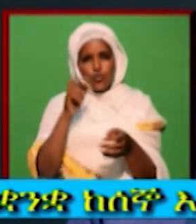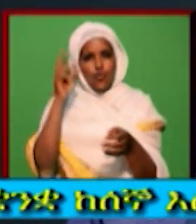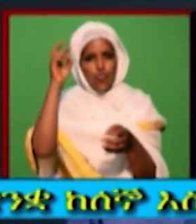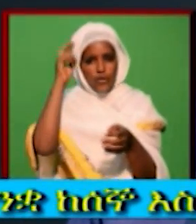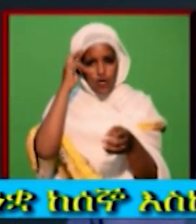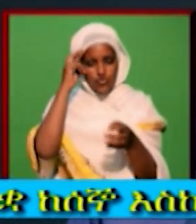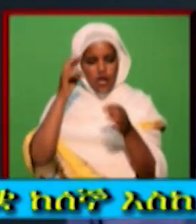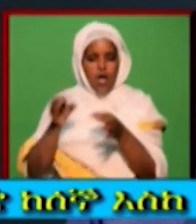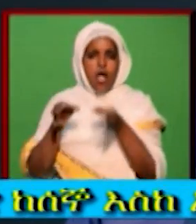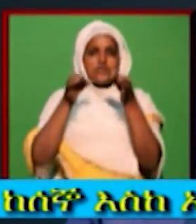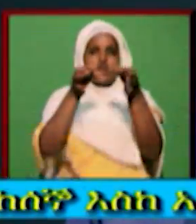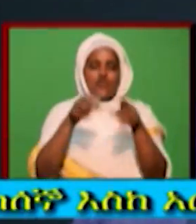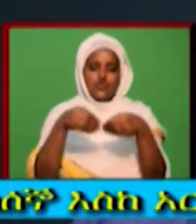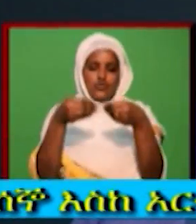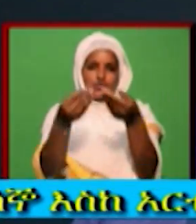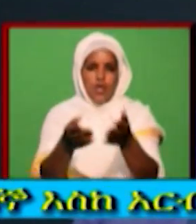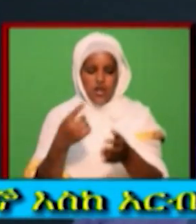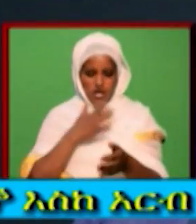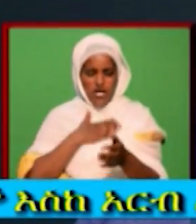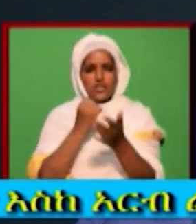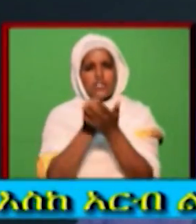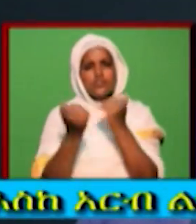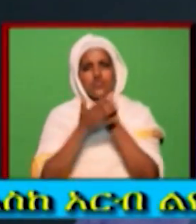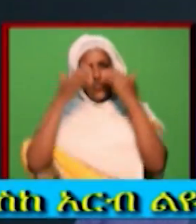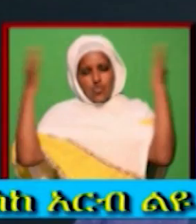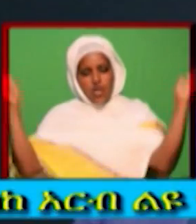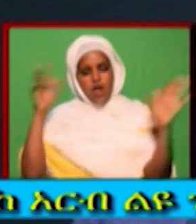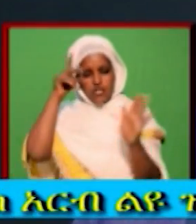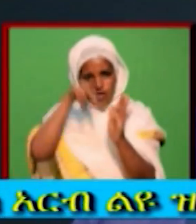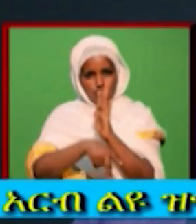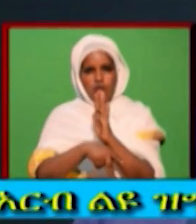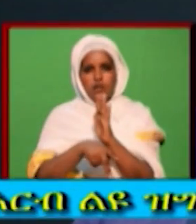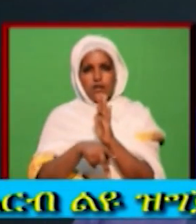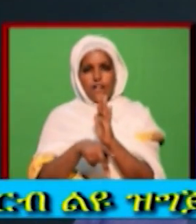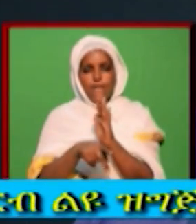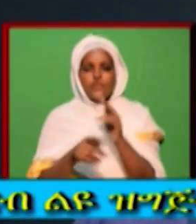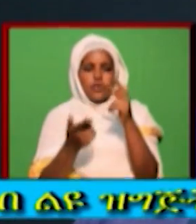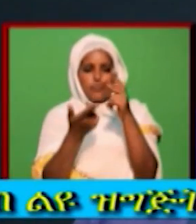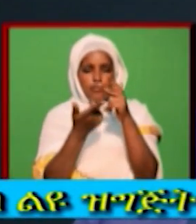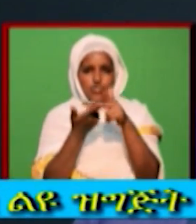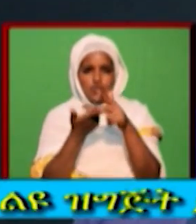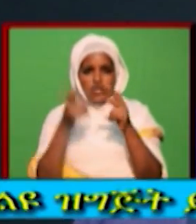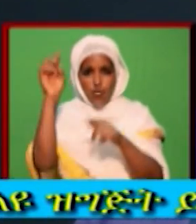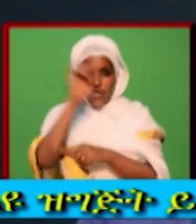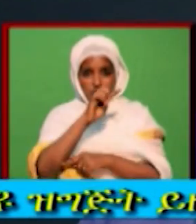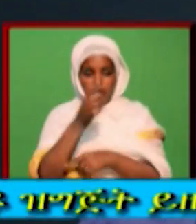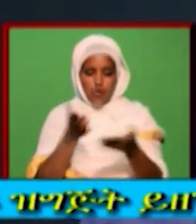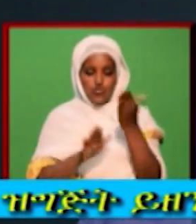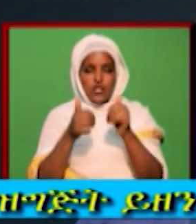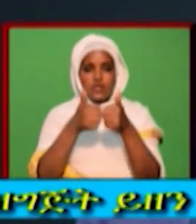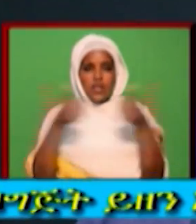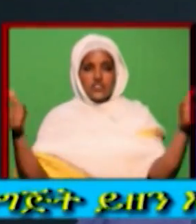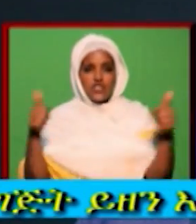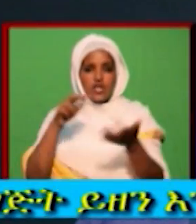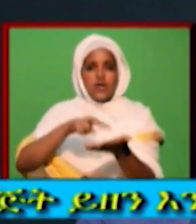አሳልፈው ይሰጡኛል ይሰቅሉኛል ይገድሉኛል ወትረሳ በሶስተኛው ቀን ከሙታን ተለይቼ እነሳለሁ